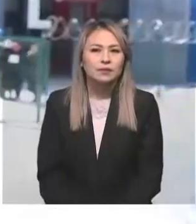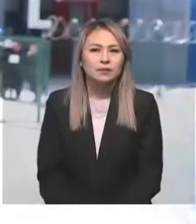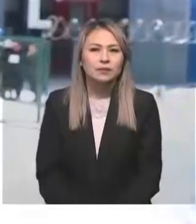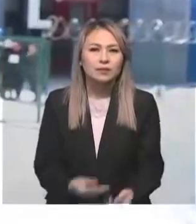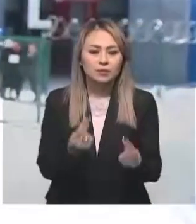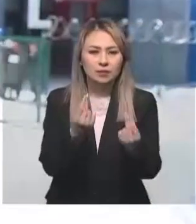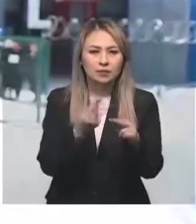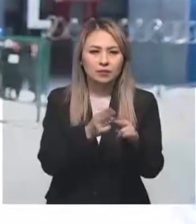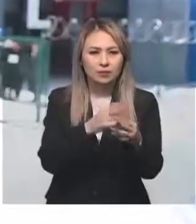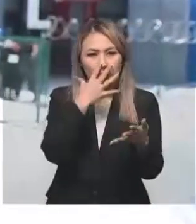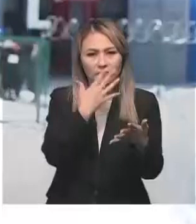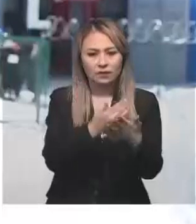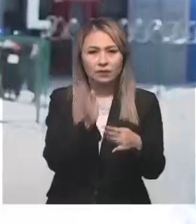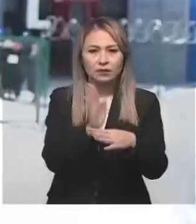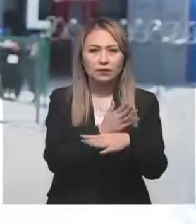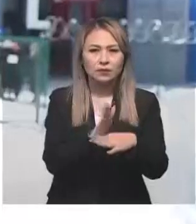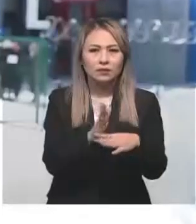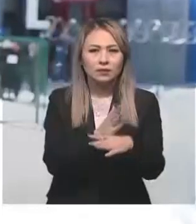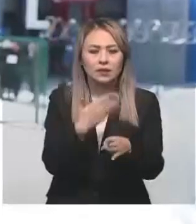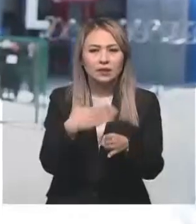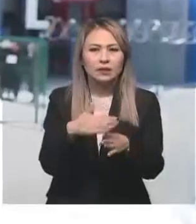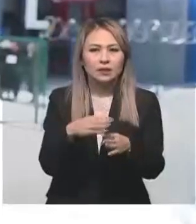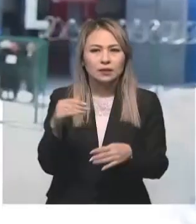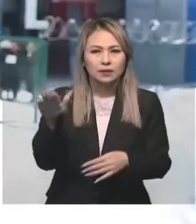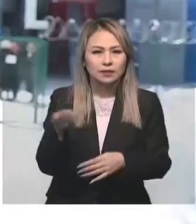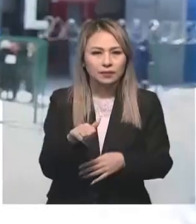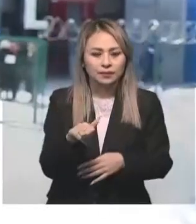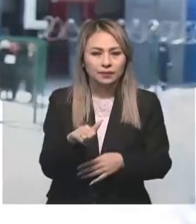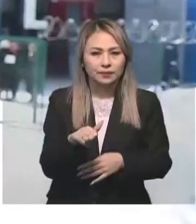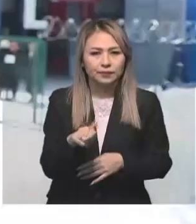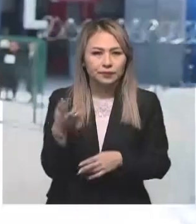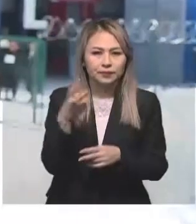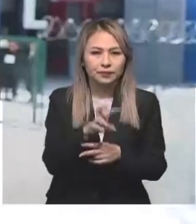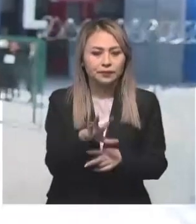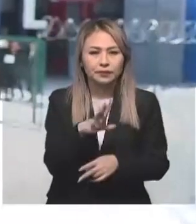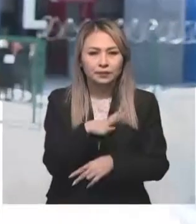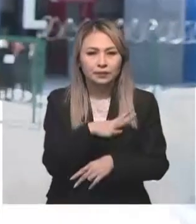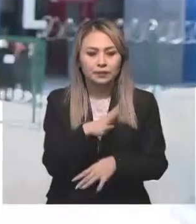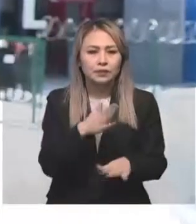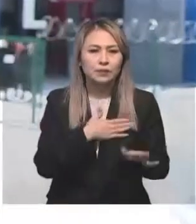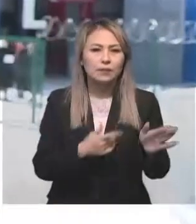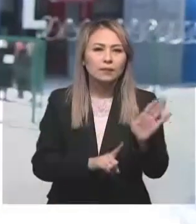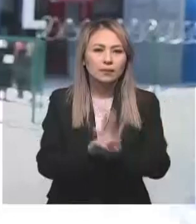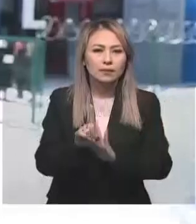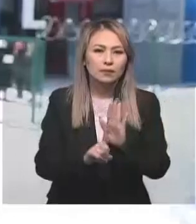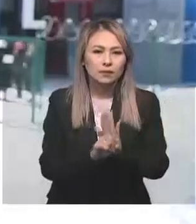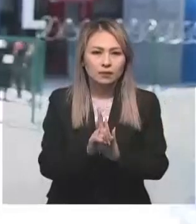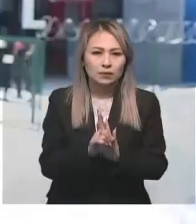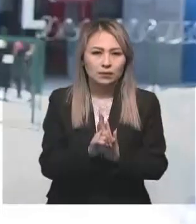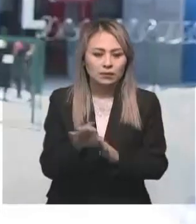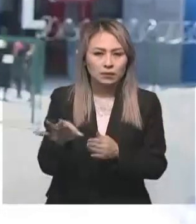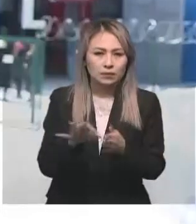қаржыны, бұл жеке өзіміздің қаржы, кредит алып, кредитке жасалдық. Біз басында жобалағанда